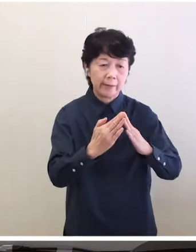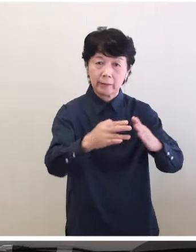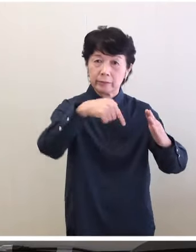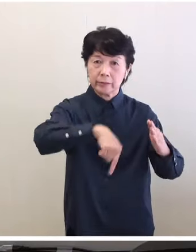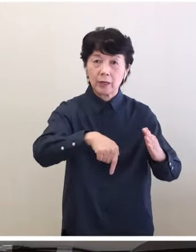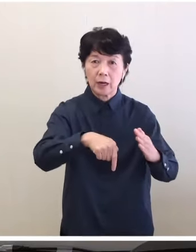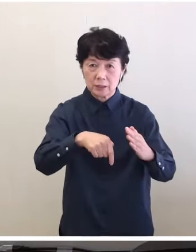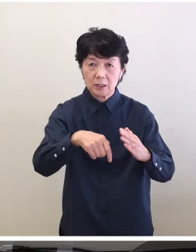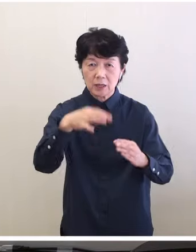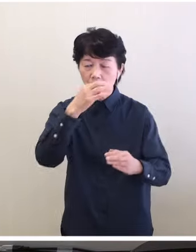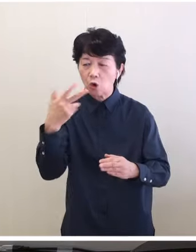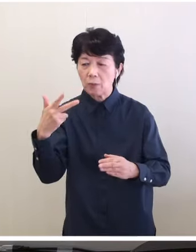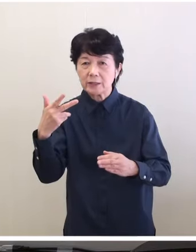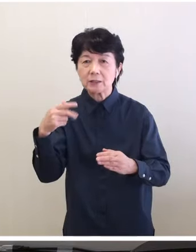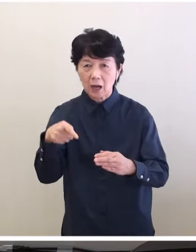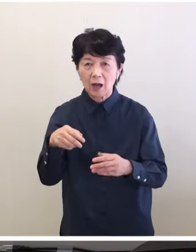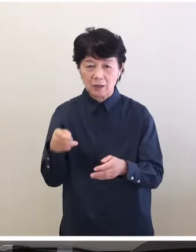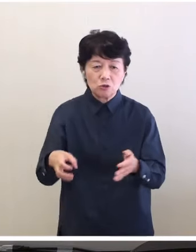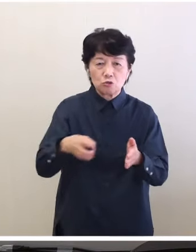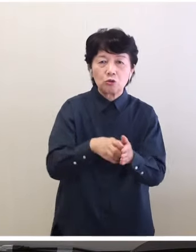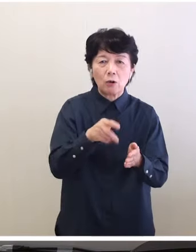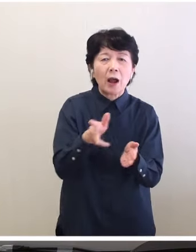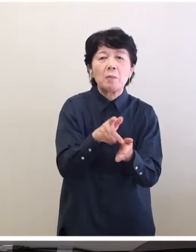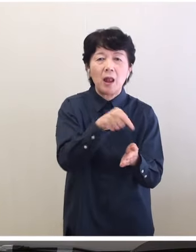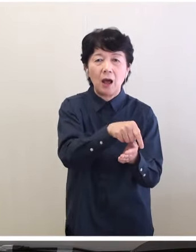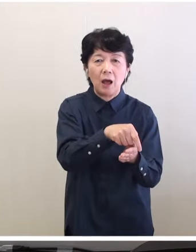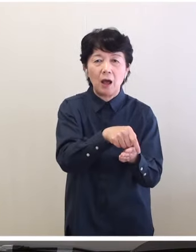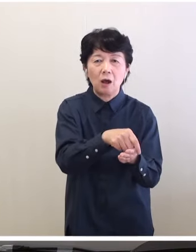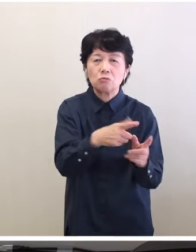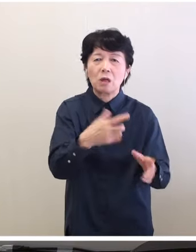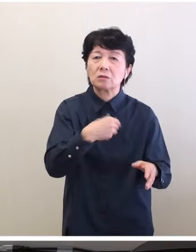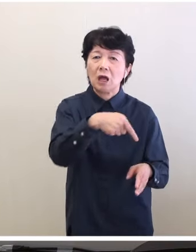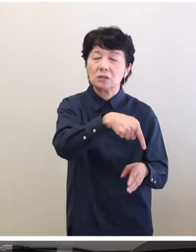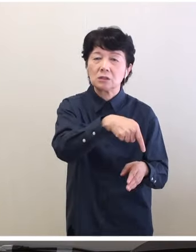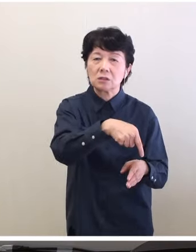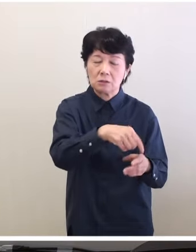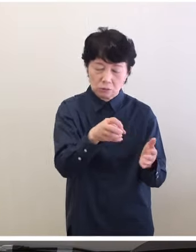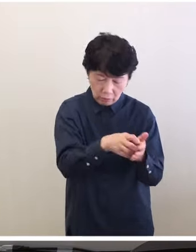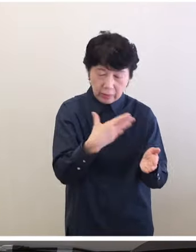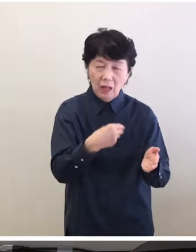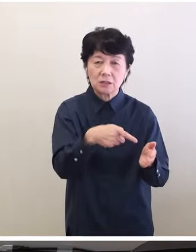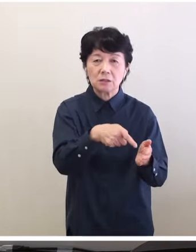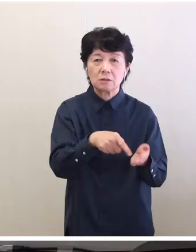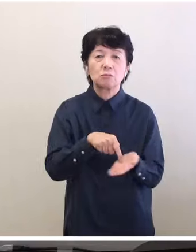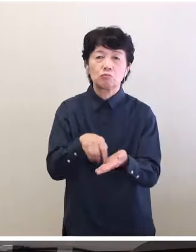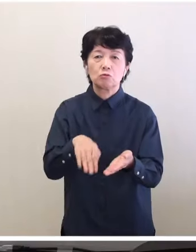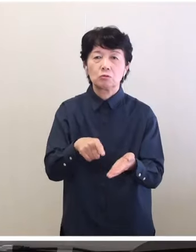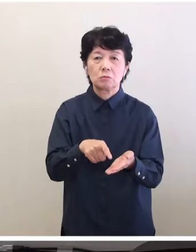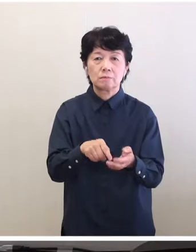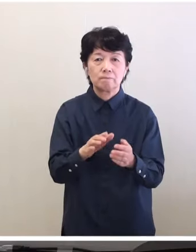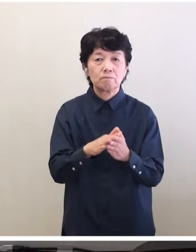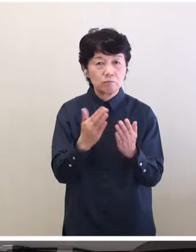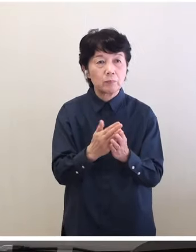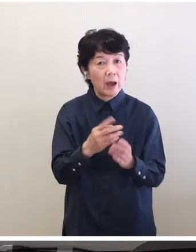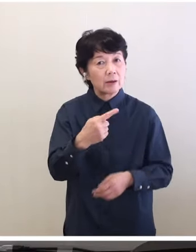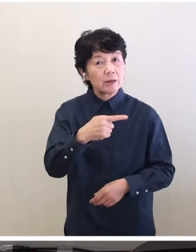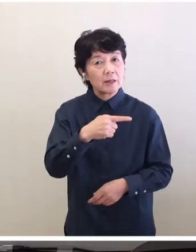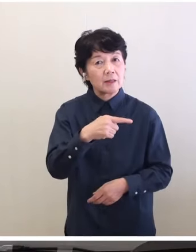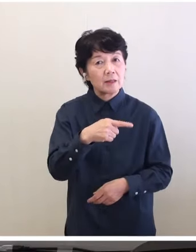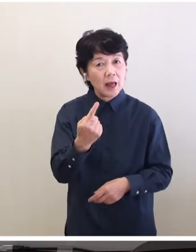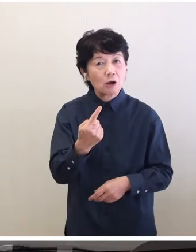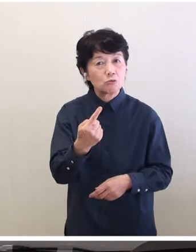の直営の防犯カメラ、タイプは同じものですけれども、これをですね、100台単位